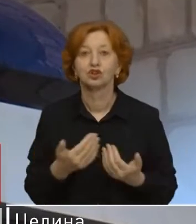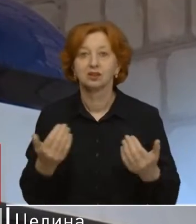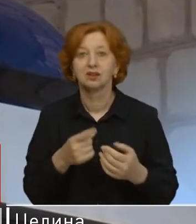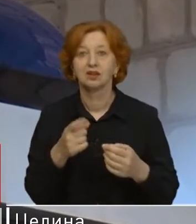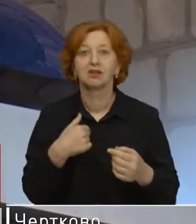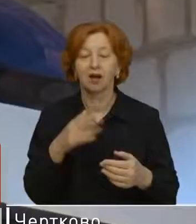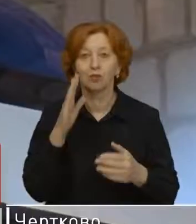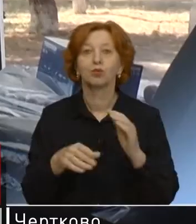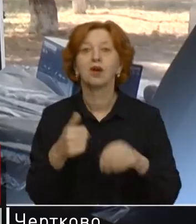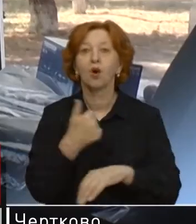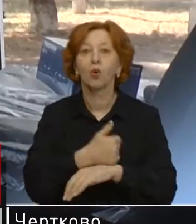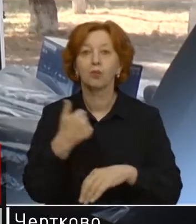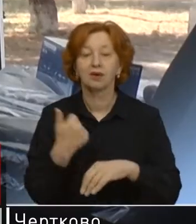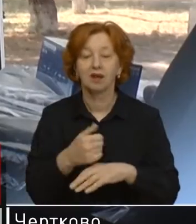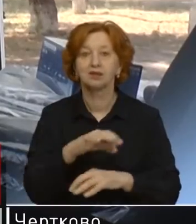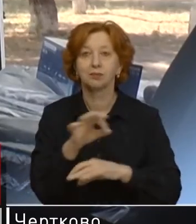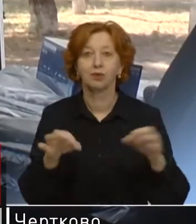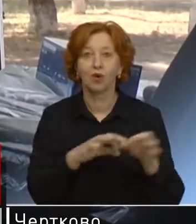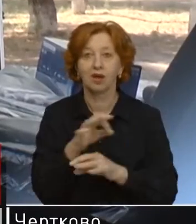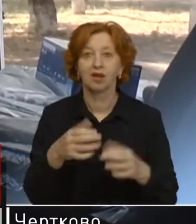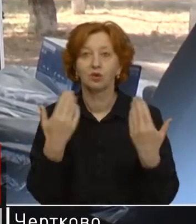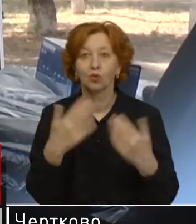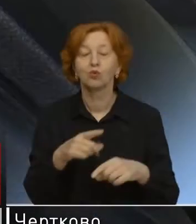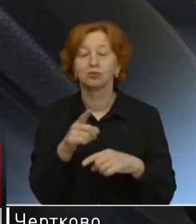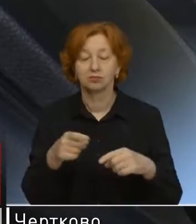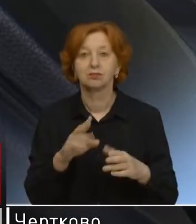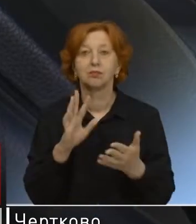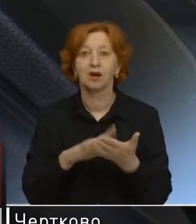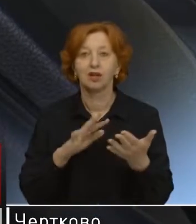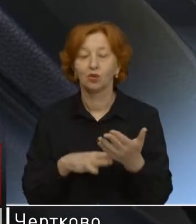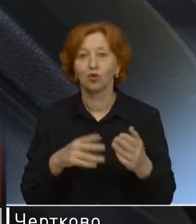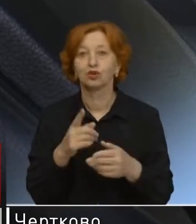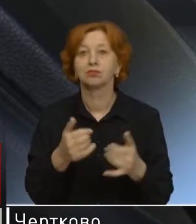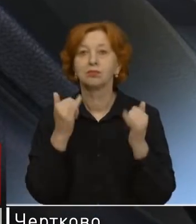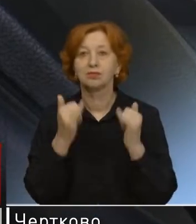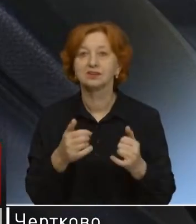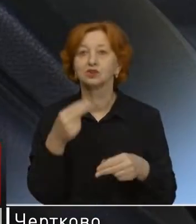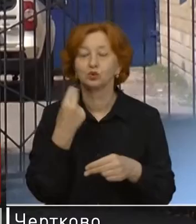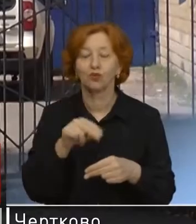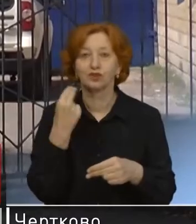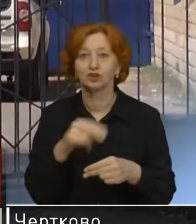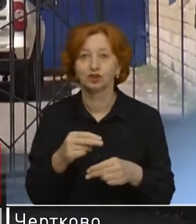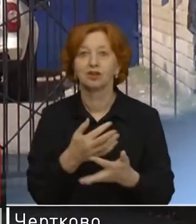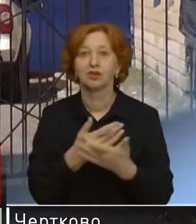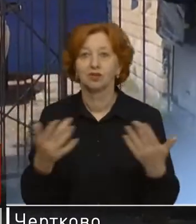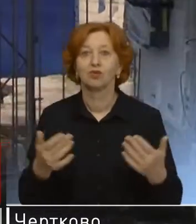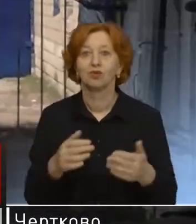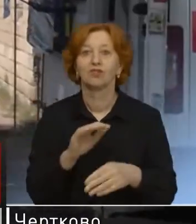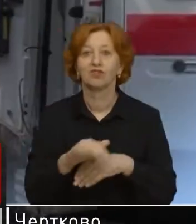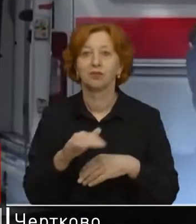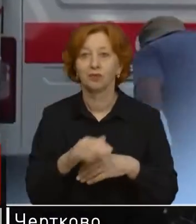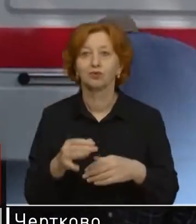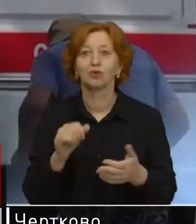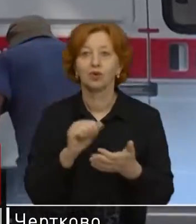в рамках губернаторского проекта «Народный совет». В этом году проект продолжен и посвящен совершенствованию оказания медуслуг населения.